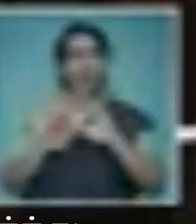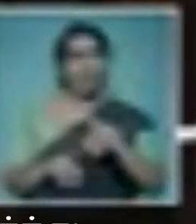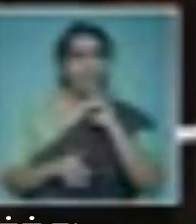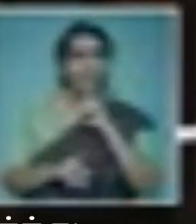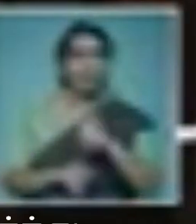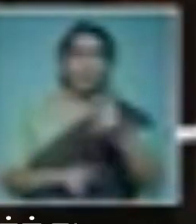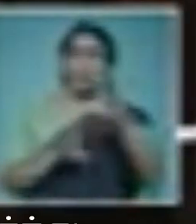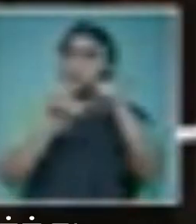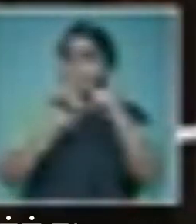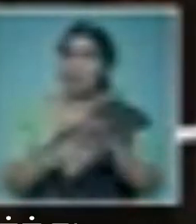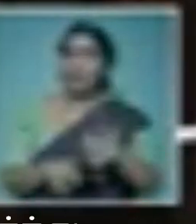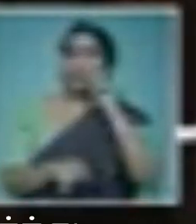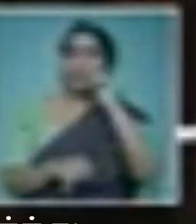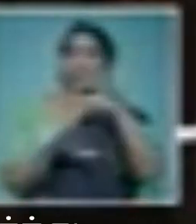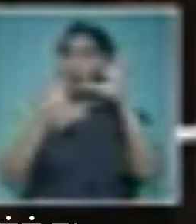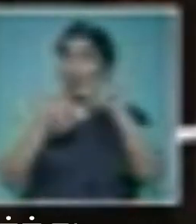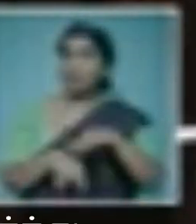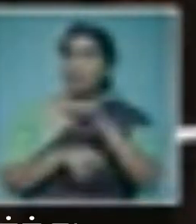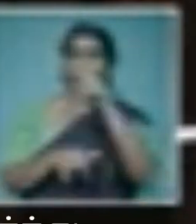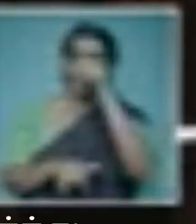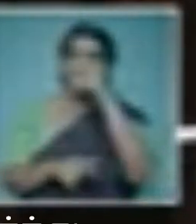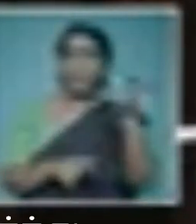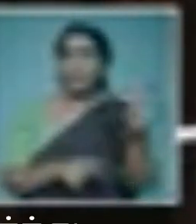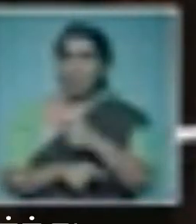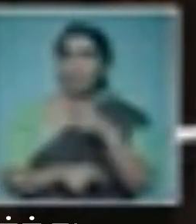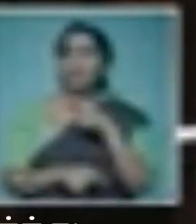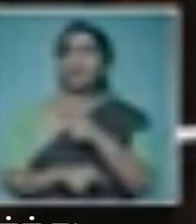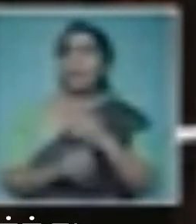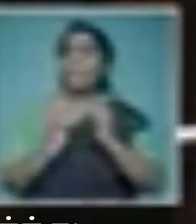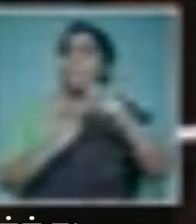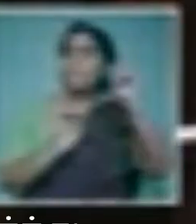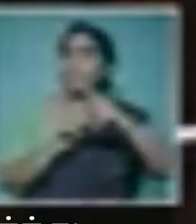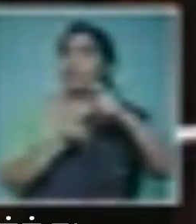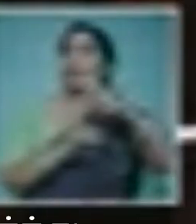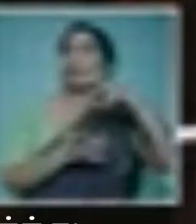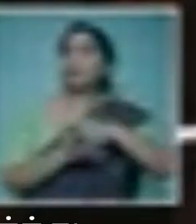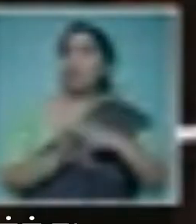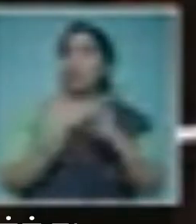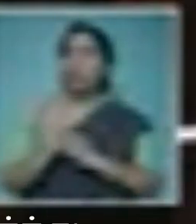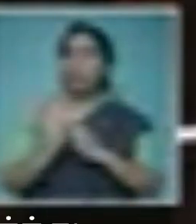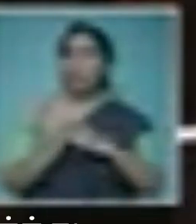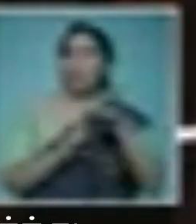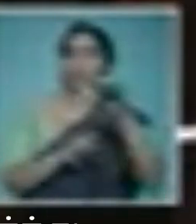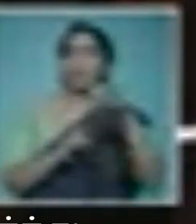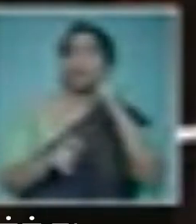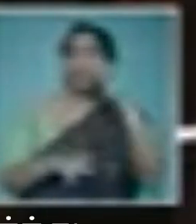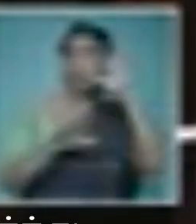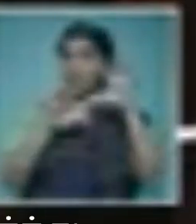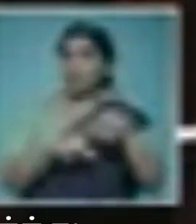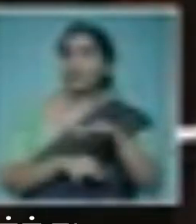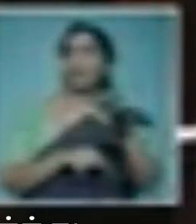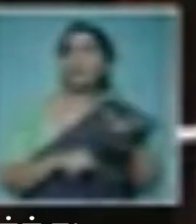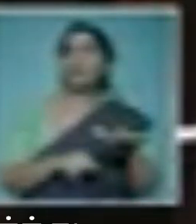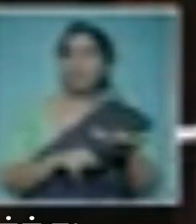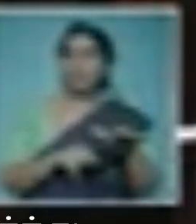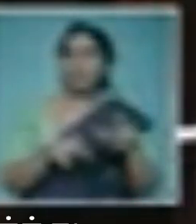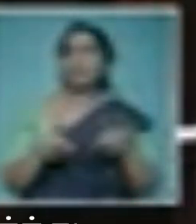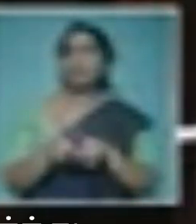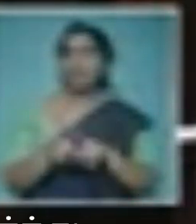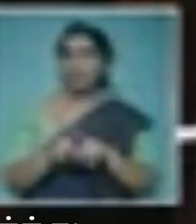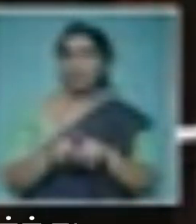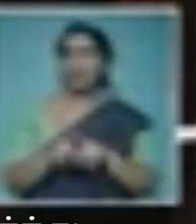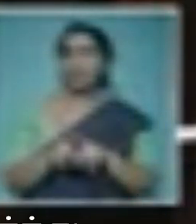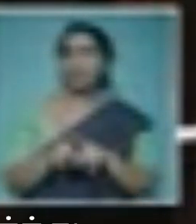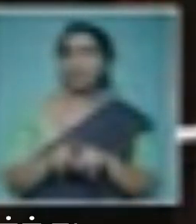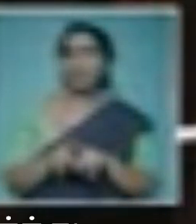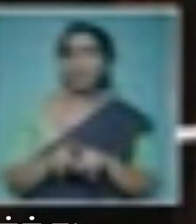මේ වගේ ජනතාවට අයිති ඉඩම් මේගොල්ලන් හොරගම් කරන ගමන් මඩකලපෝ දිස්ත්‍රික්කේ මොරගට්ටාන් චේනේ කියලා තියෙනවා ජනතාවට අයිති ඉඩමක්. ඒක අදට තමයි කාලය අවසන්